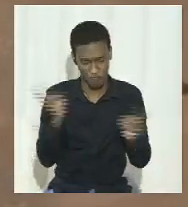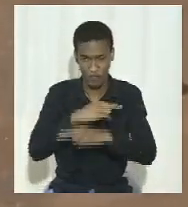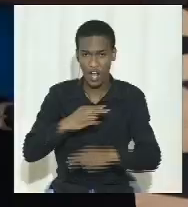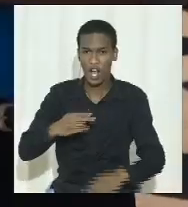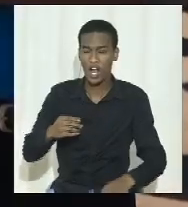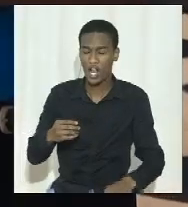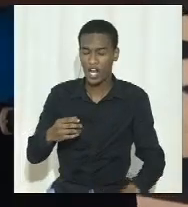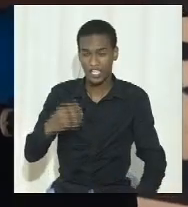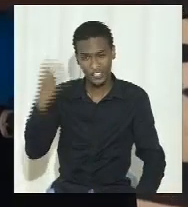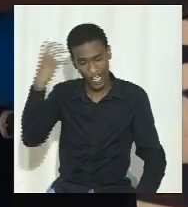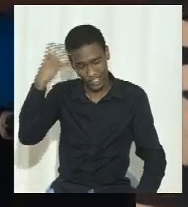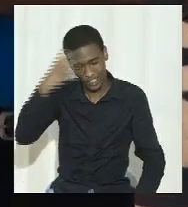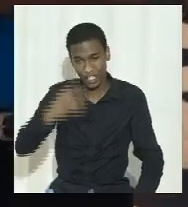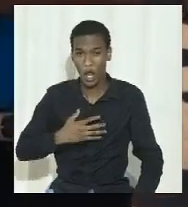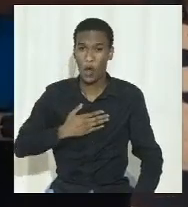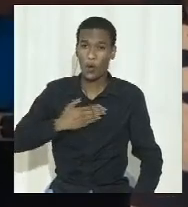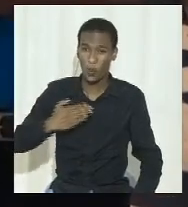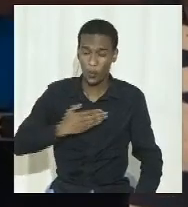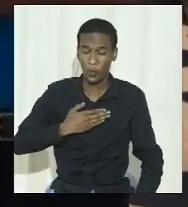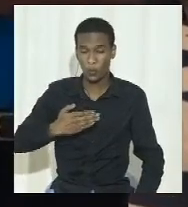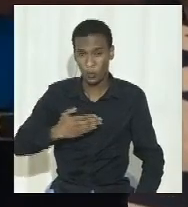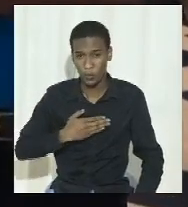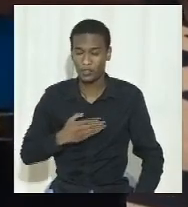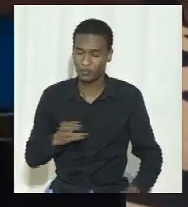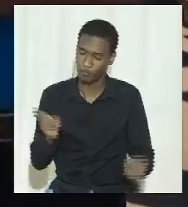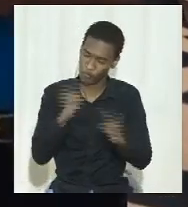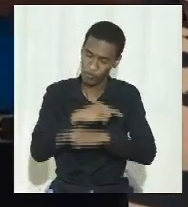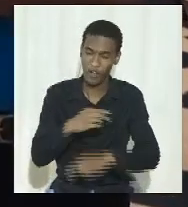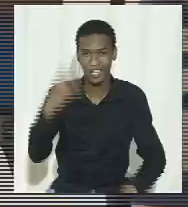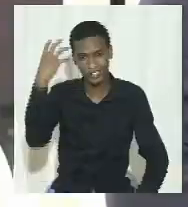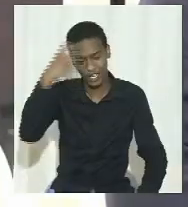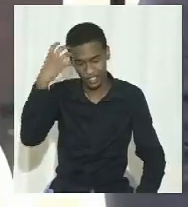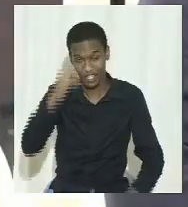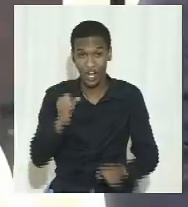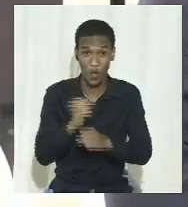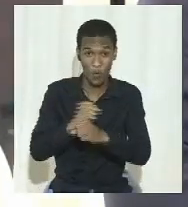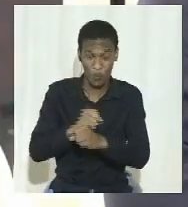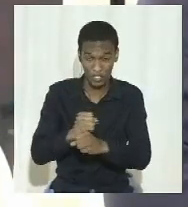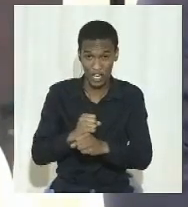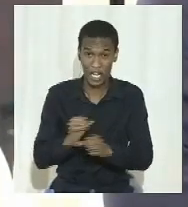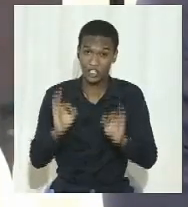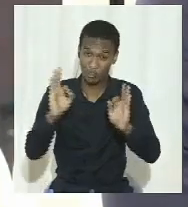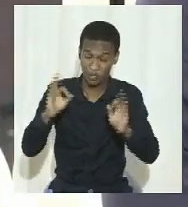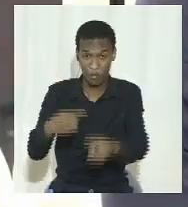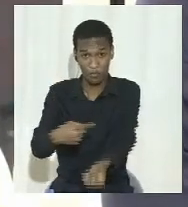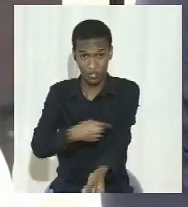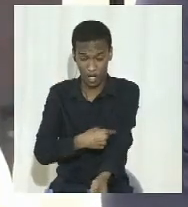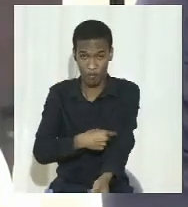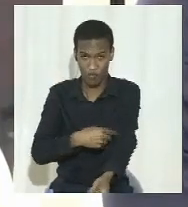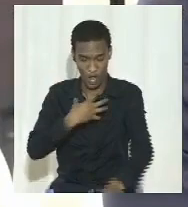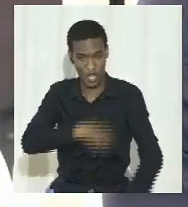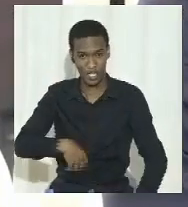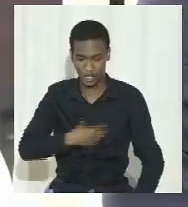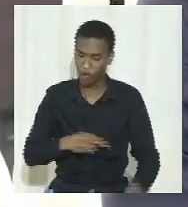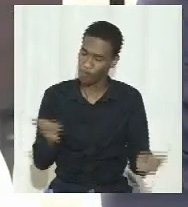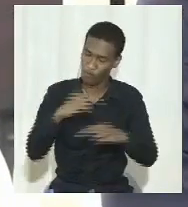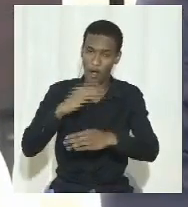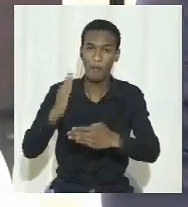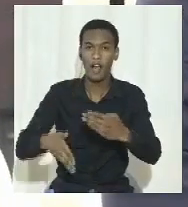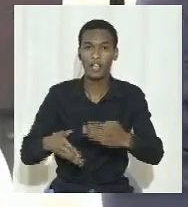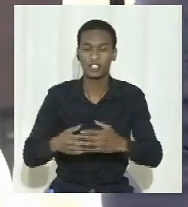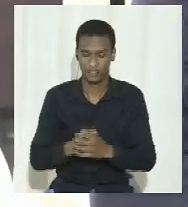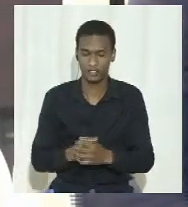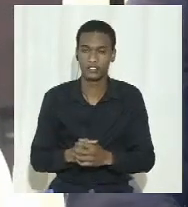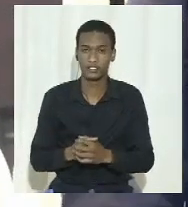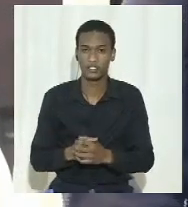fahasepoorana ary ny fahasepoorana raha voatsabo na tsy misy fitaovana dia mitarika any amin'ny fahafatesana ka